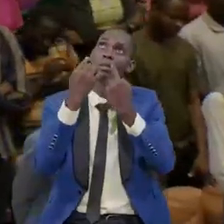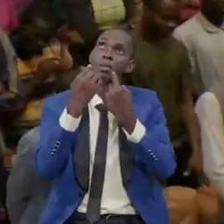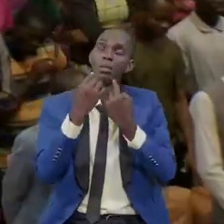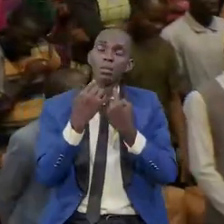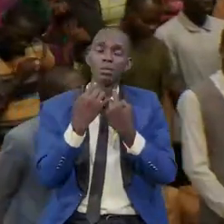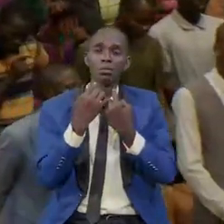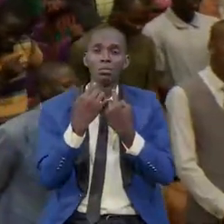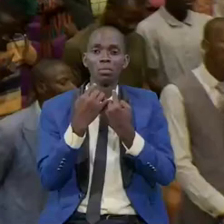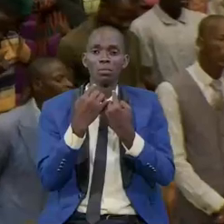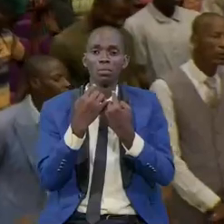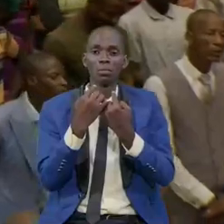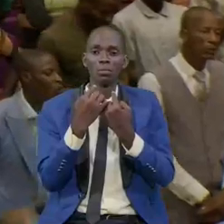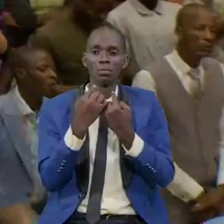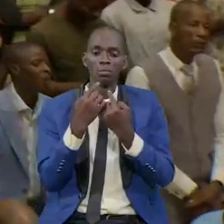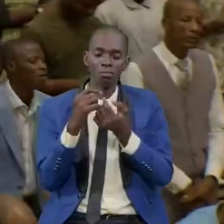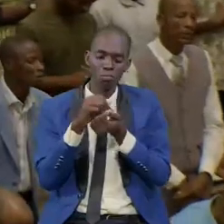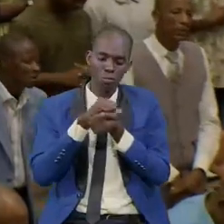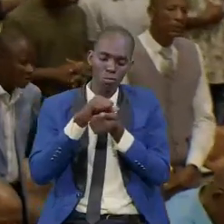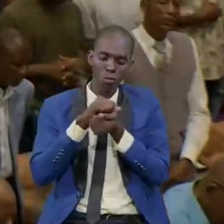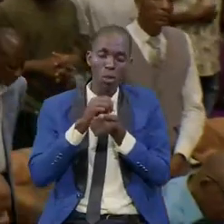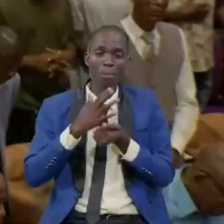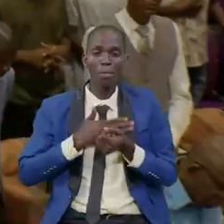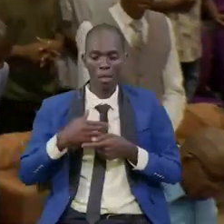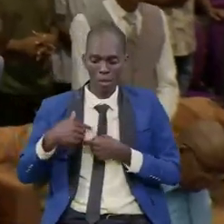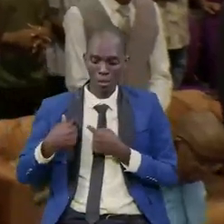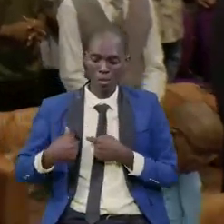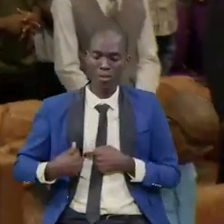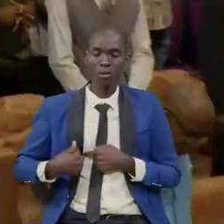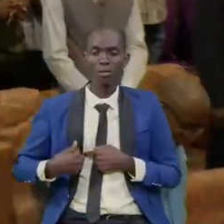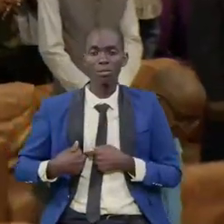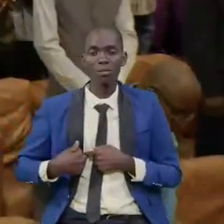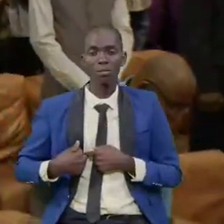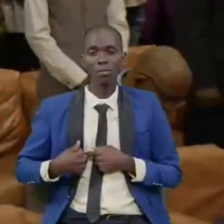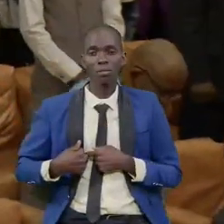descende, vienne purifier mon cœur.